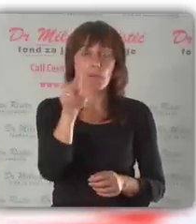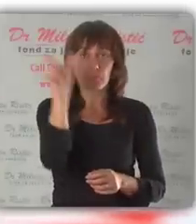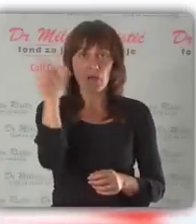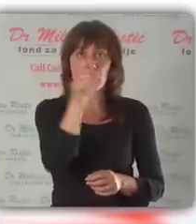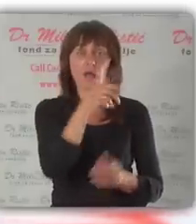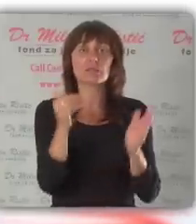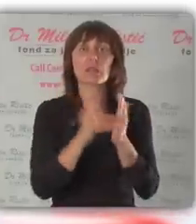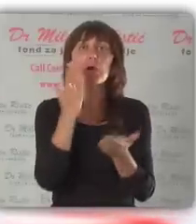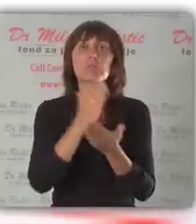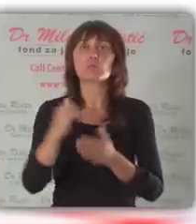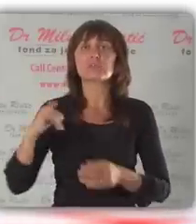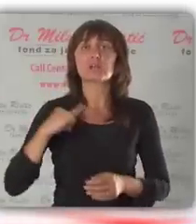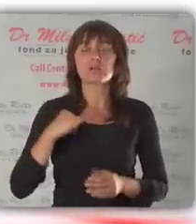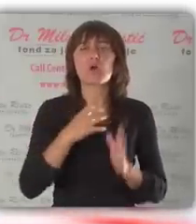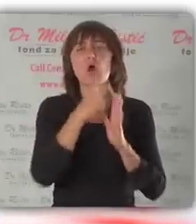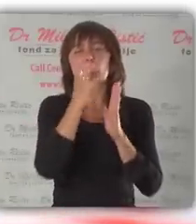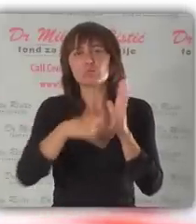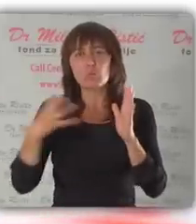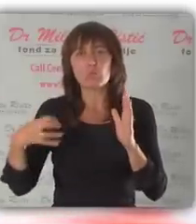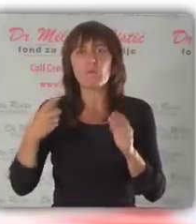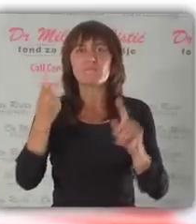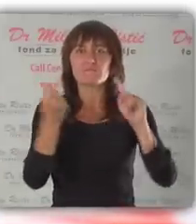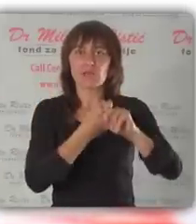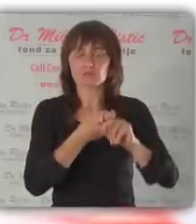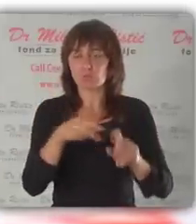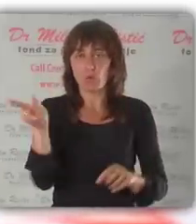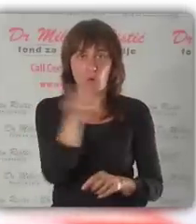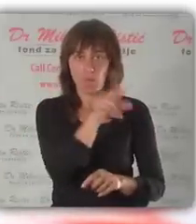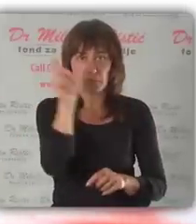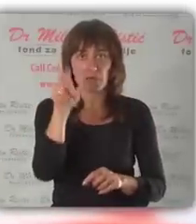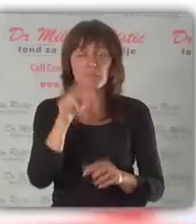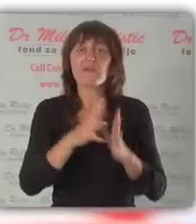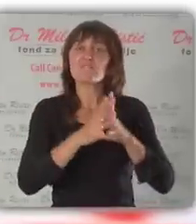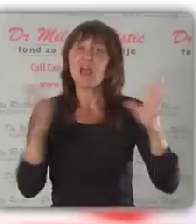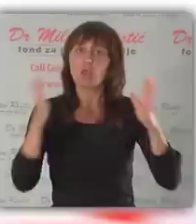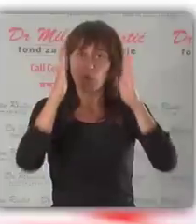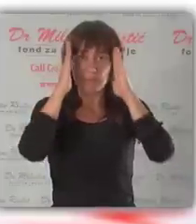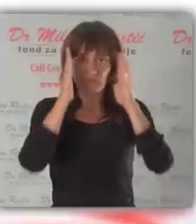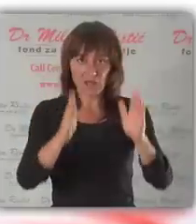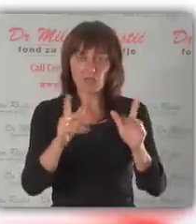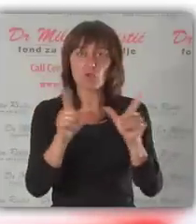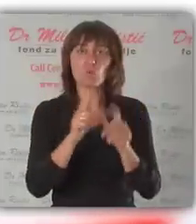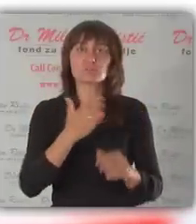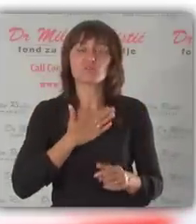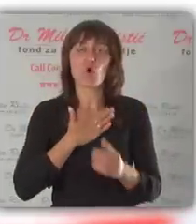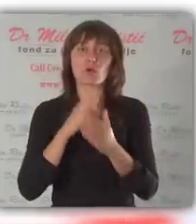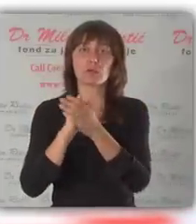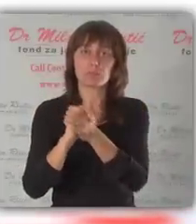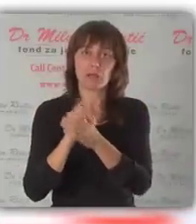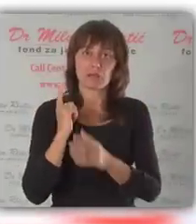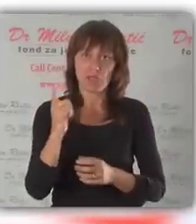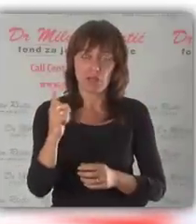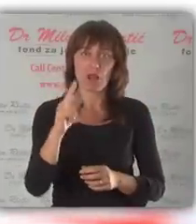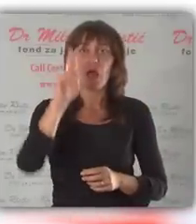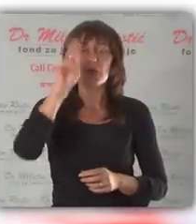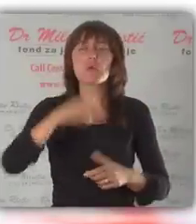budu zainteresovani za tako dugu i stabilnu vezu, da oba partnera imaju veliko poverenje u svog partnera, da